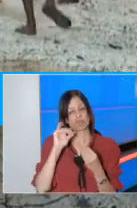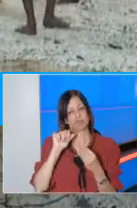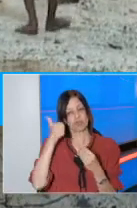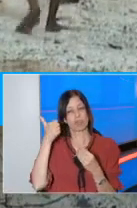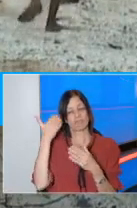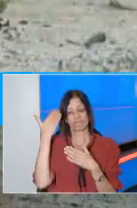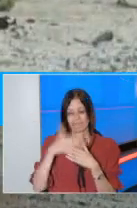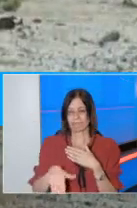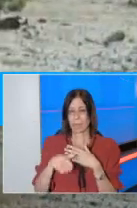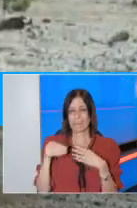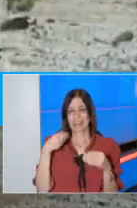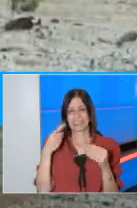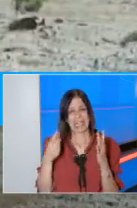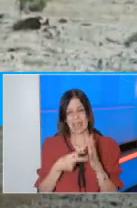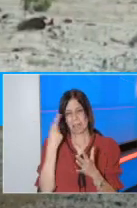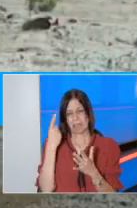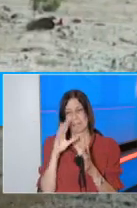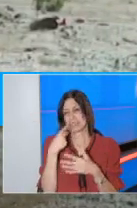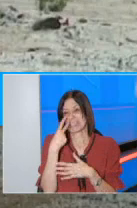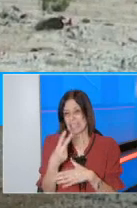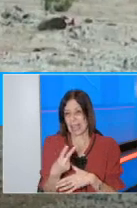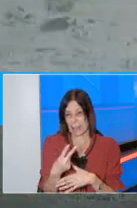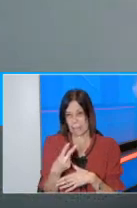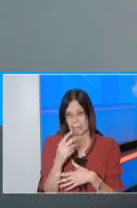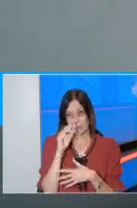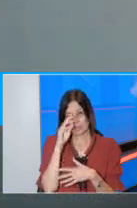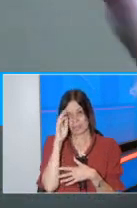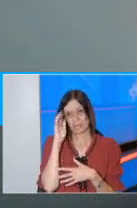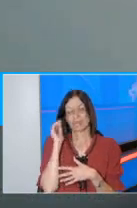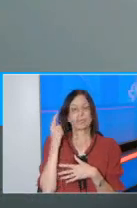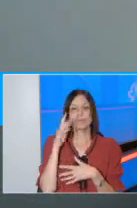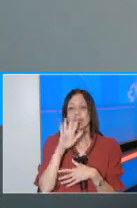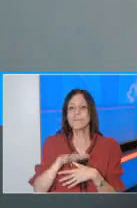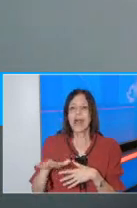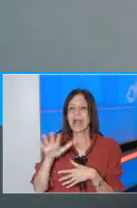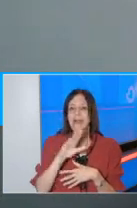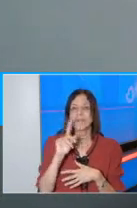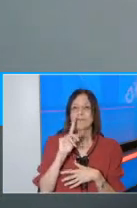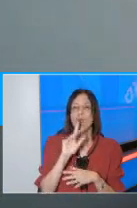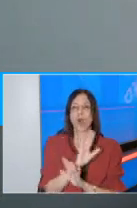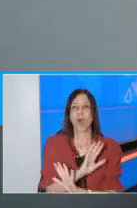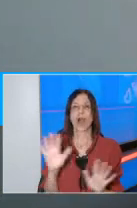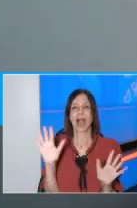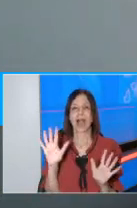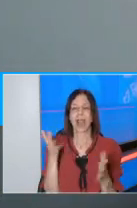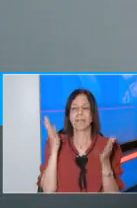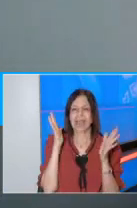באמת מפלסטיק חד פעמי. זאת אומרת, אם אנחנו מסתכלים רגע למערכת כולה, ולא רק באסון הספציפי שקרה, אנחנו